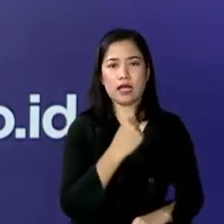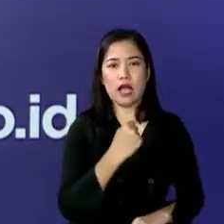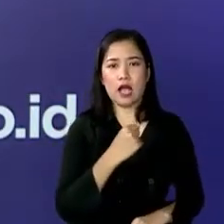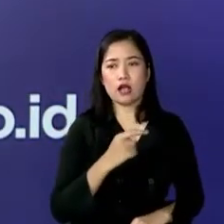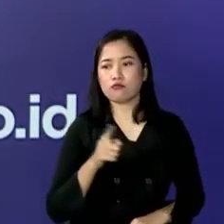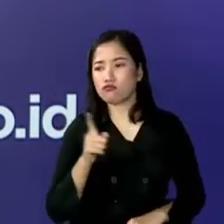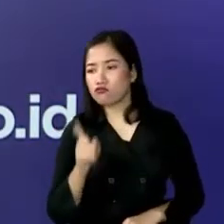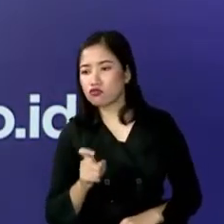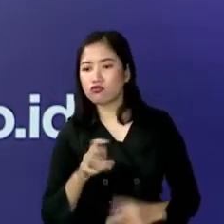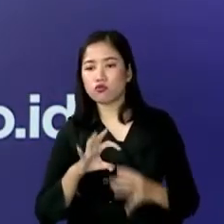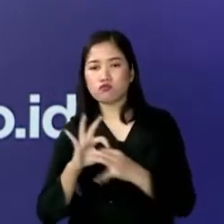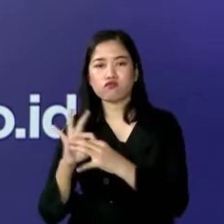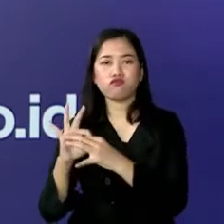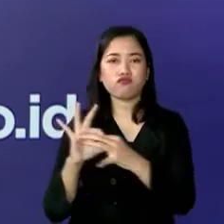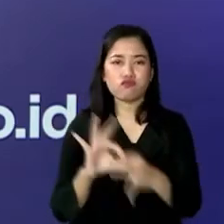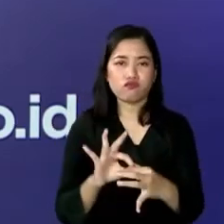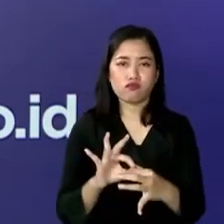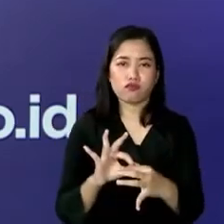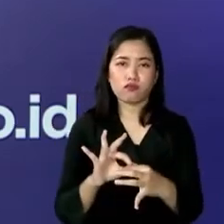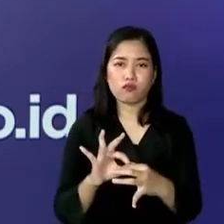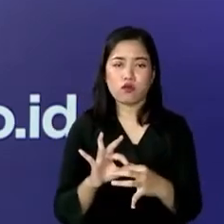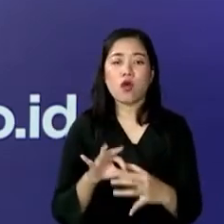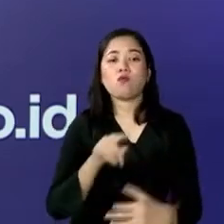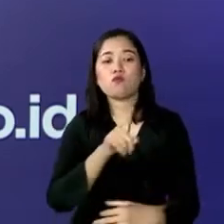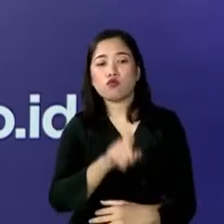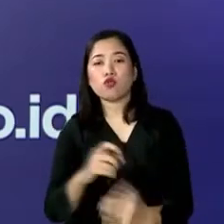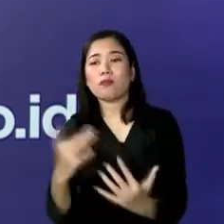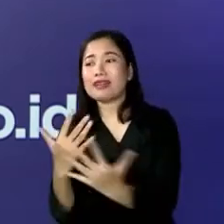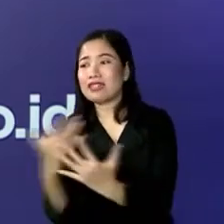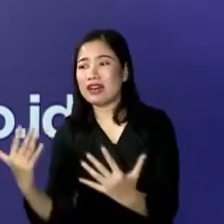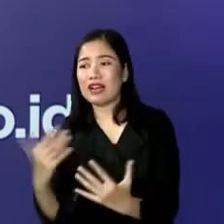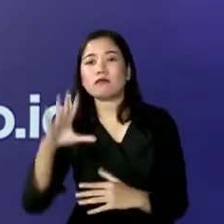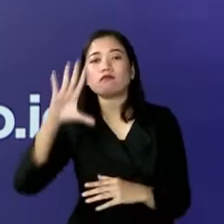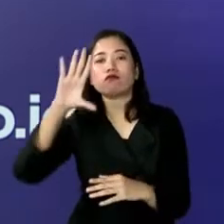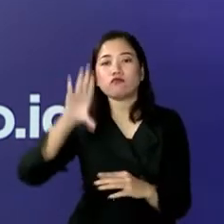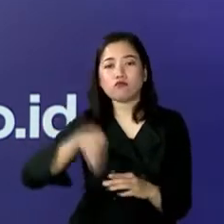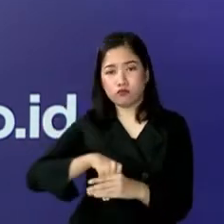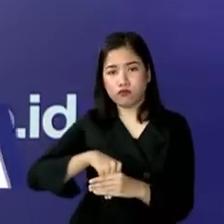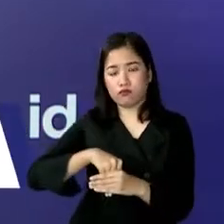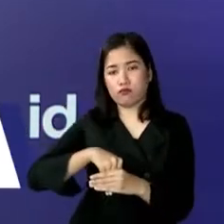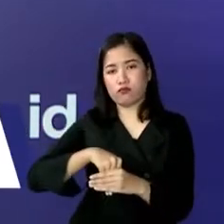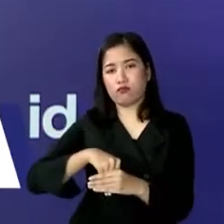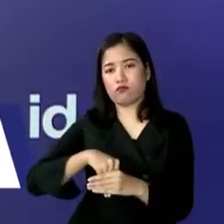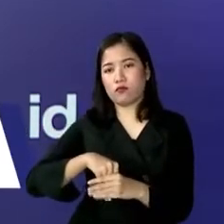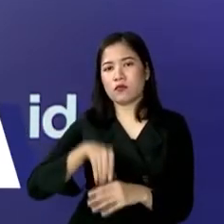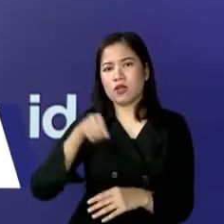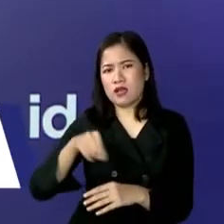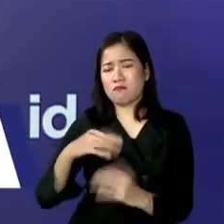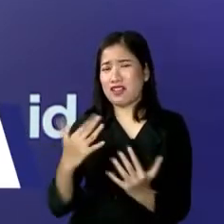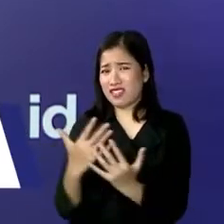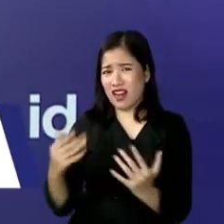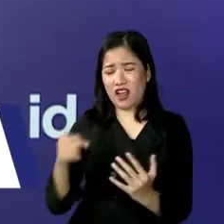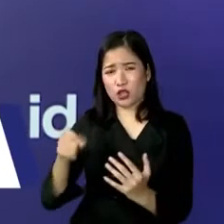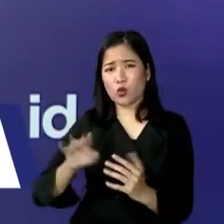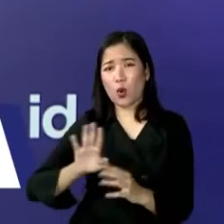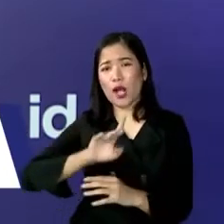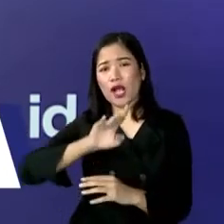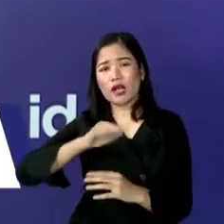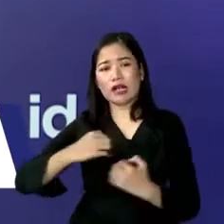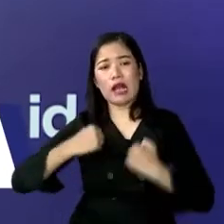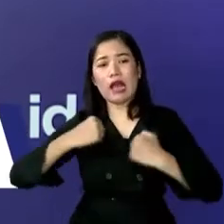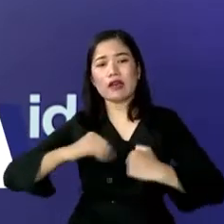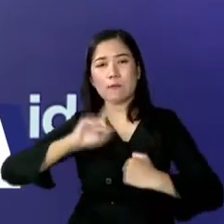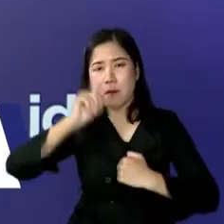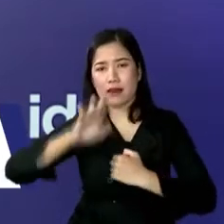bersama-sama gotong-royong kami butuh partisipasi masyarakat yang sebagai Garda terdepan mereka